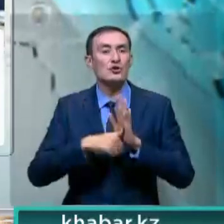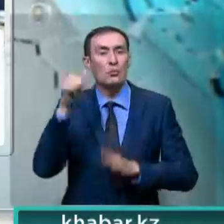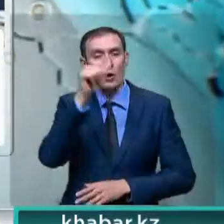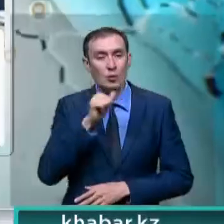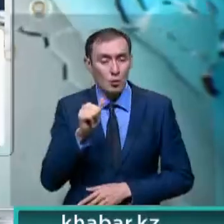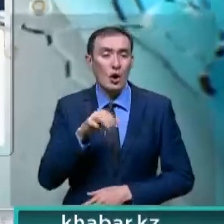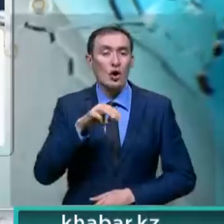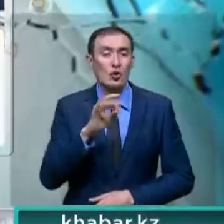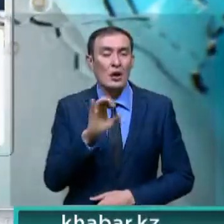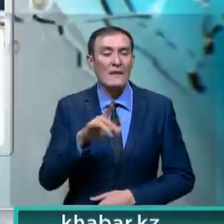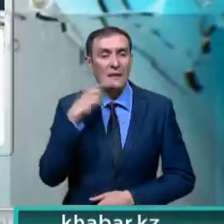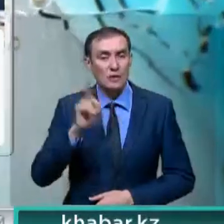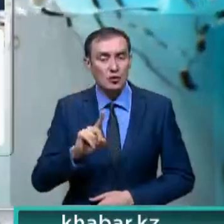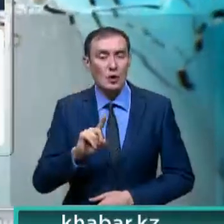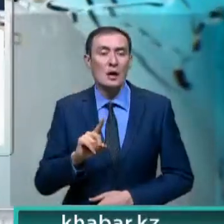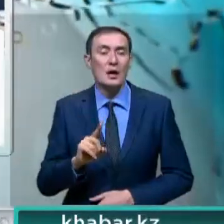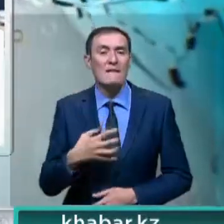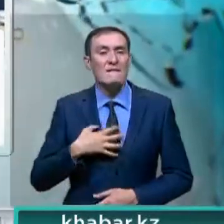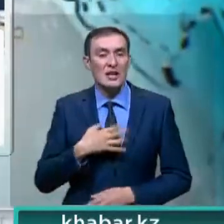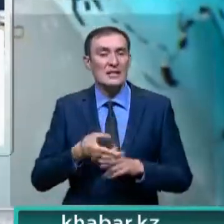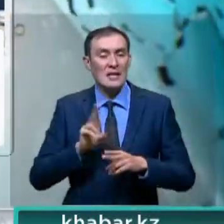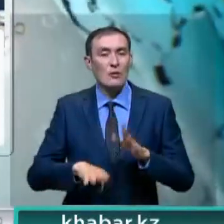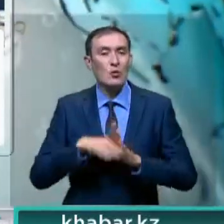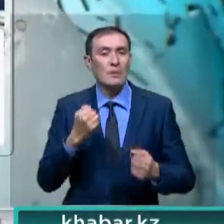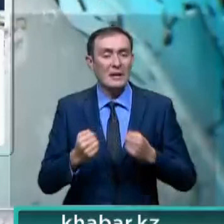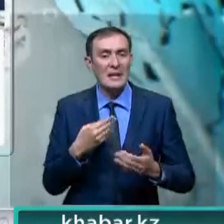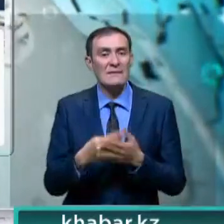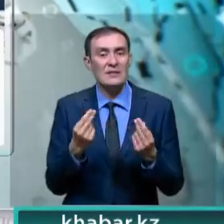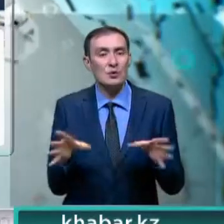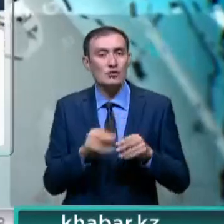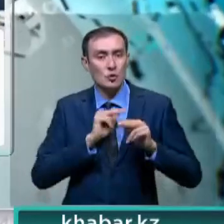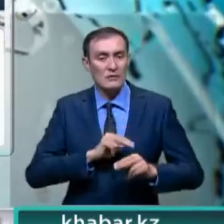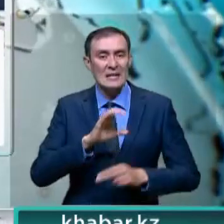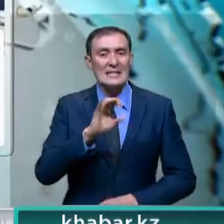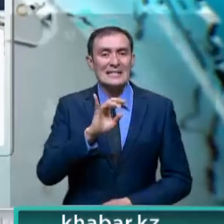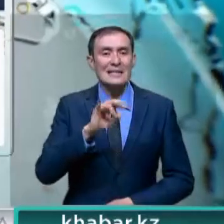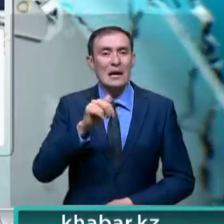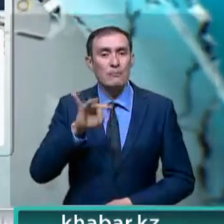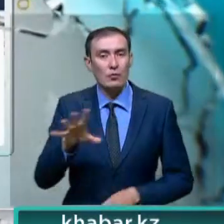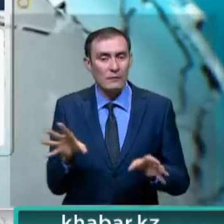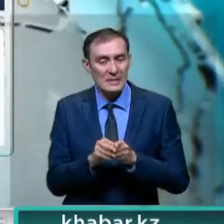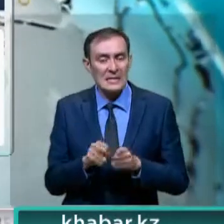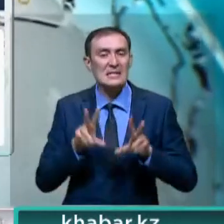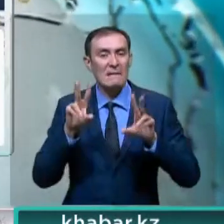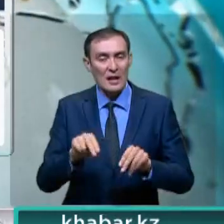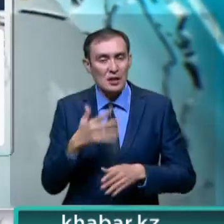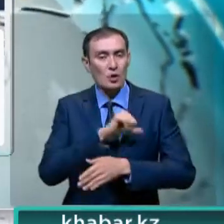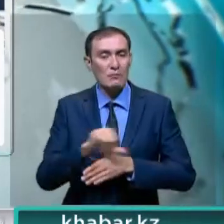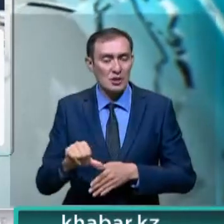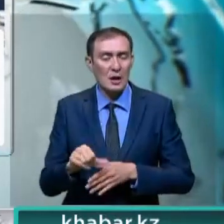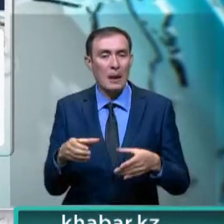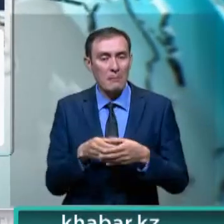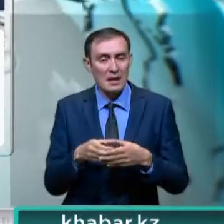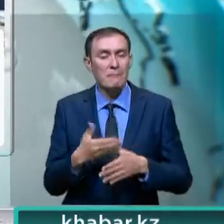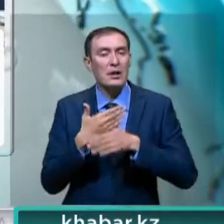2006 году. Токаев отметил стратегическую важность укрепления инвестсотрудничества с Сингапуром, а также заверил зарубежных партнеров